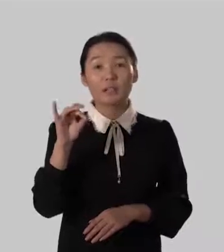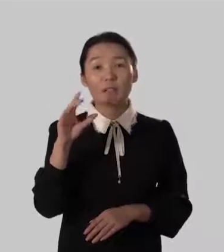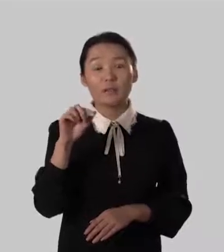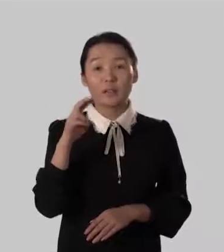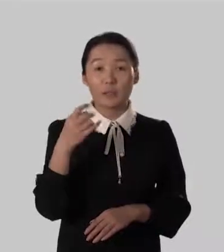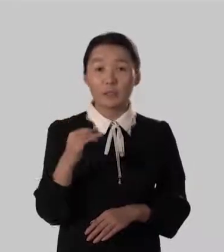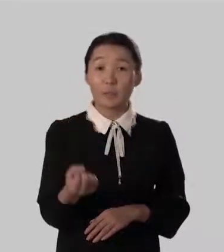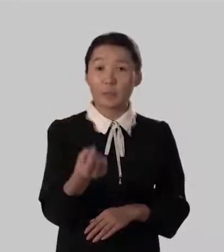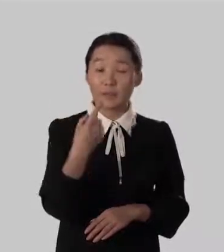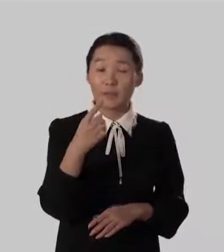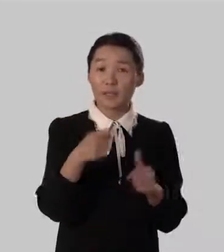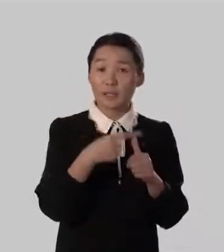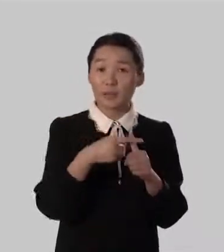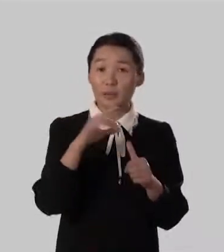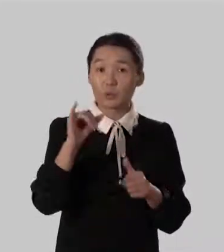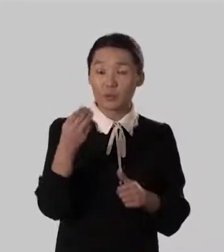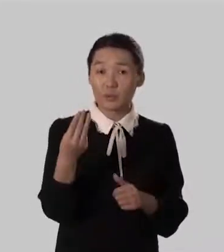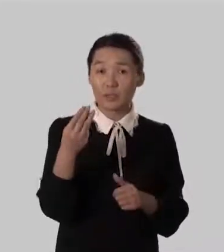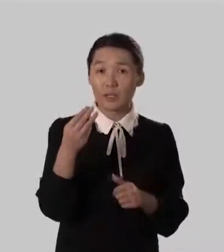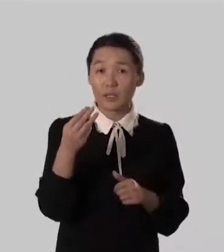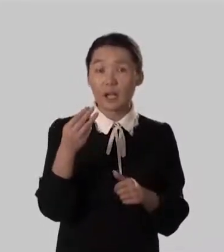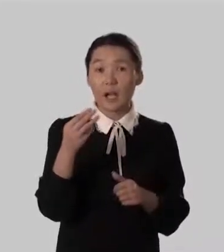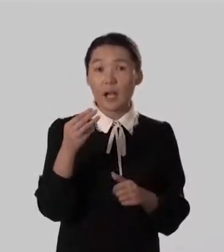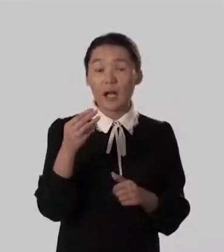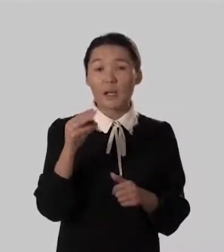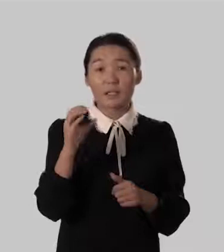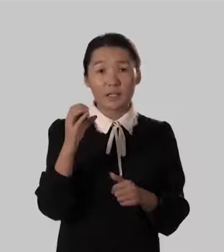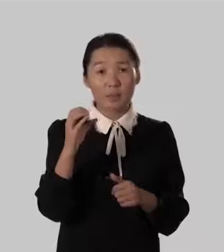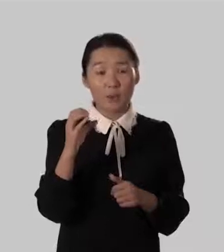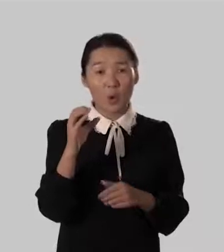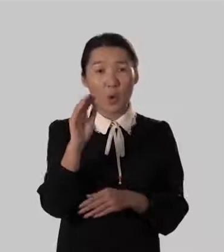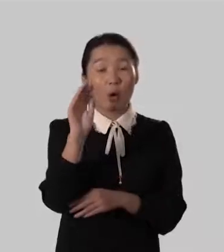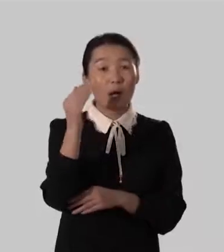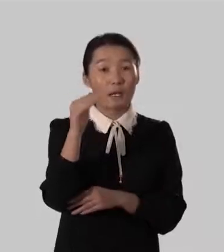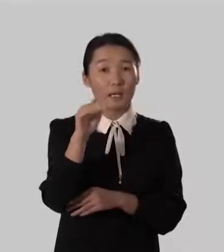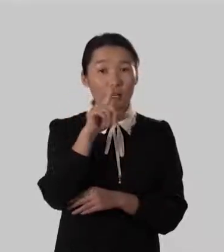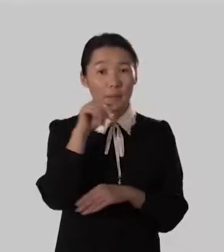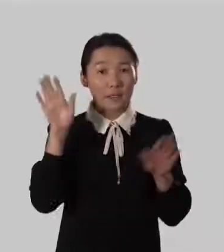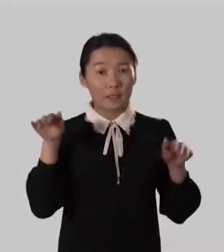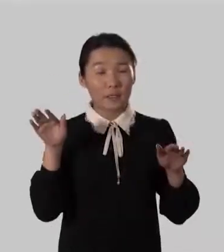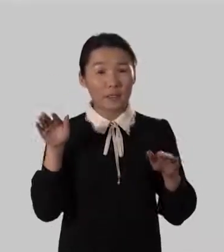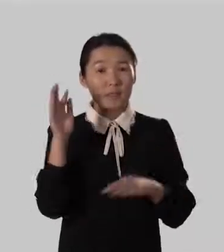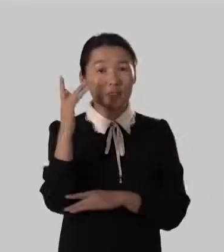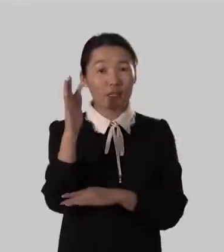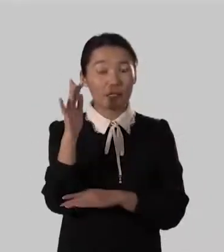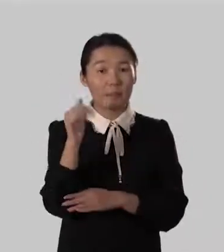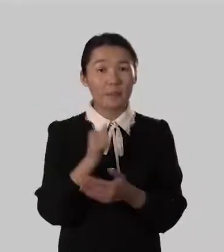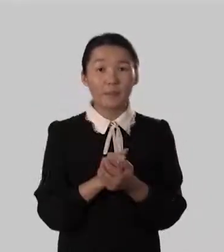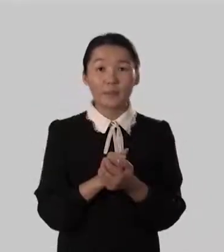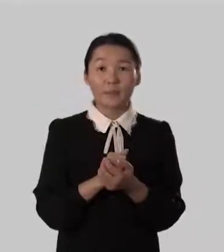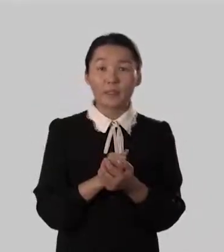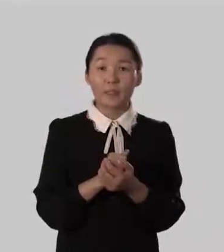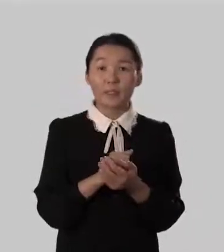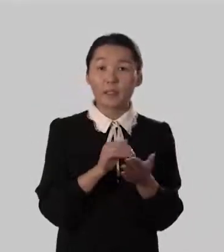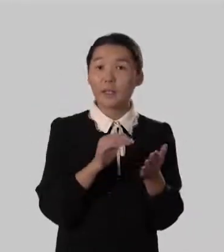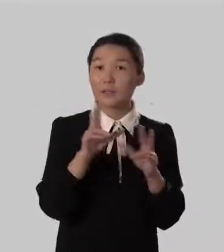образовались от имен существительных серебро лебедь кожа клюква дерева значит